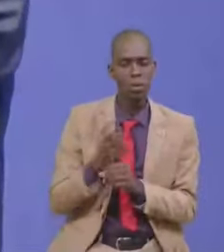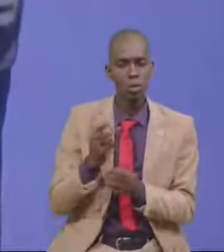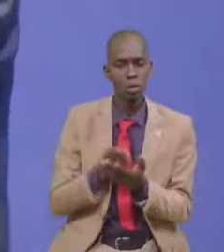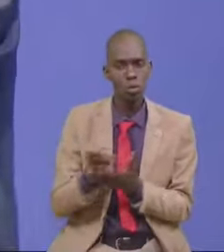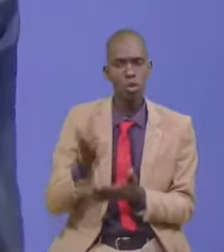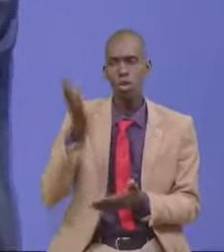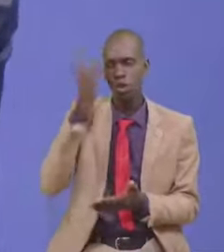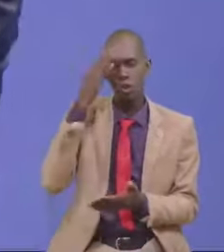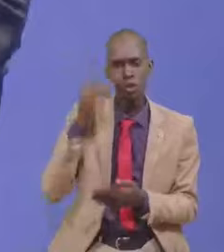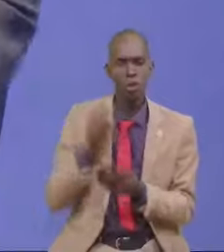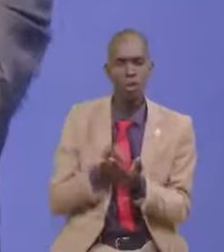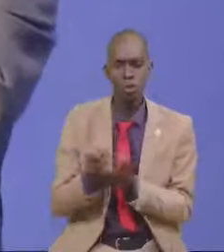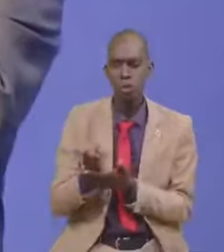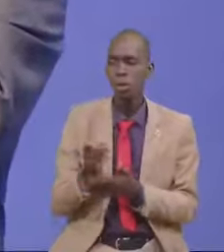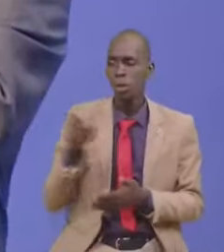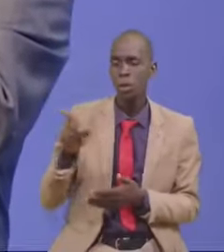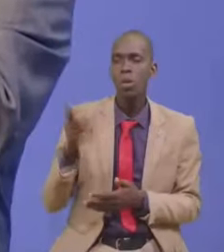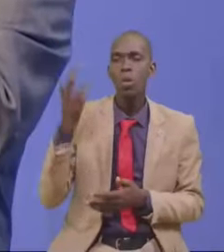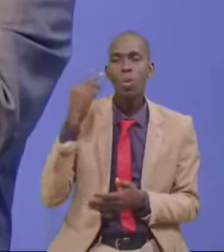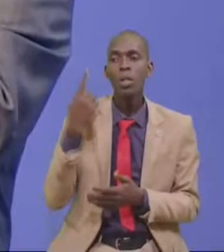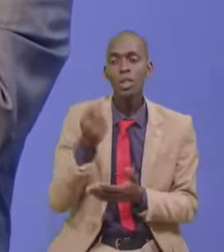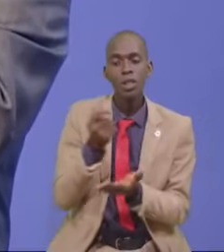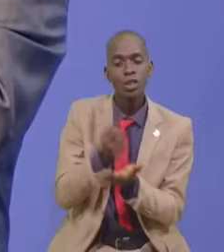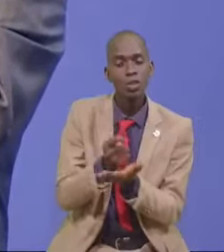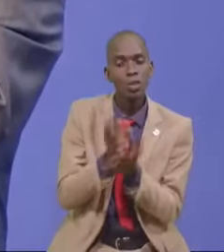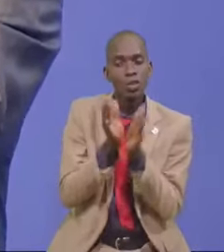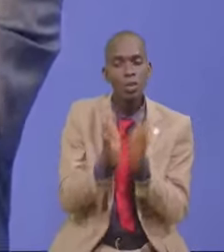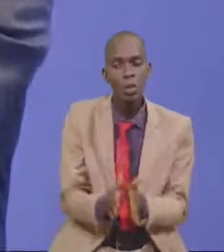Il était trésorier de la vérité.